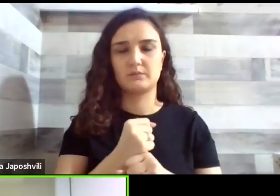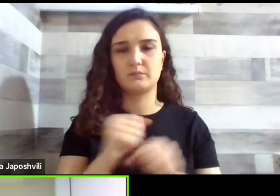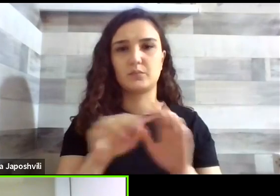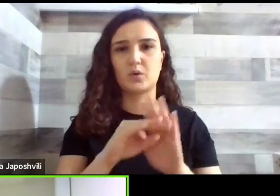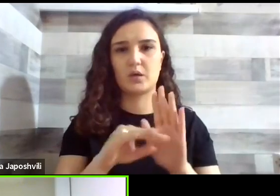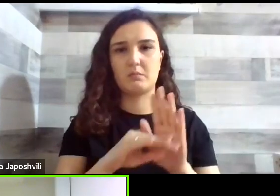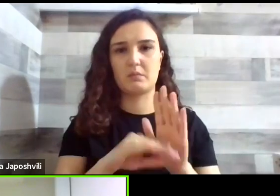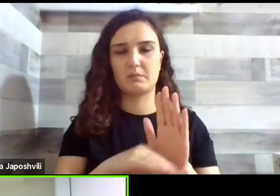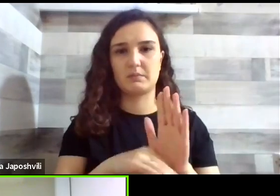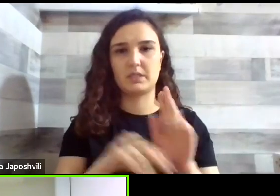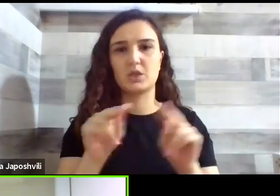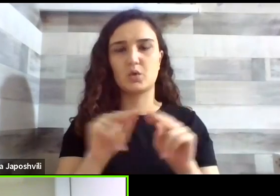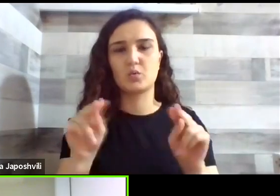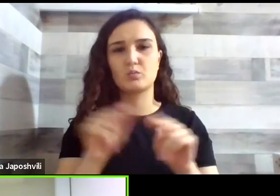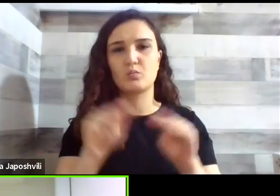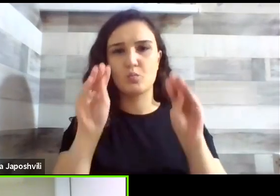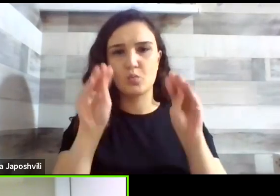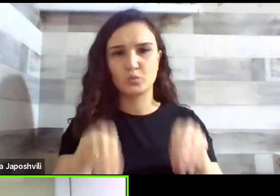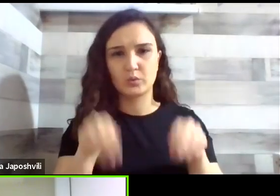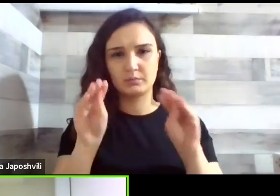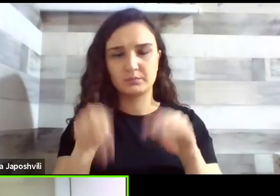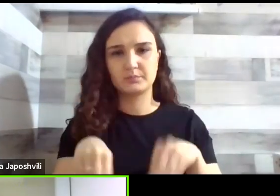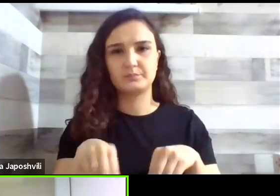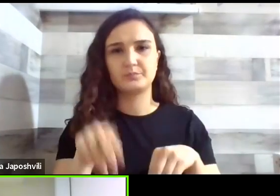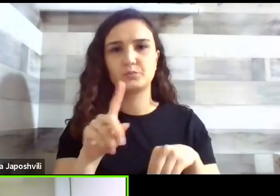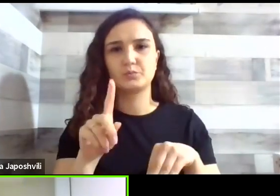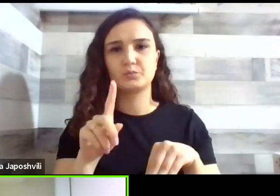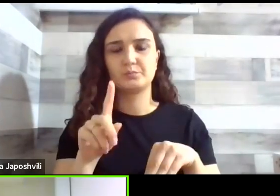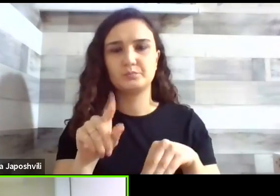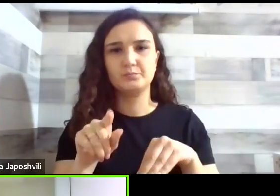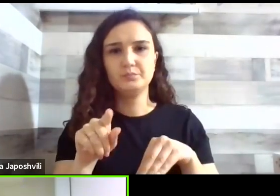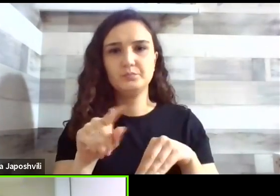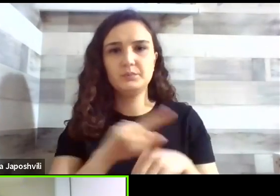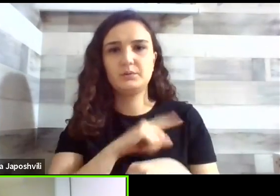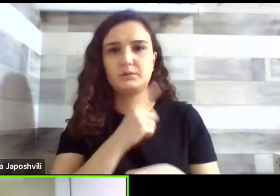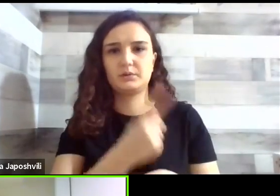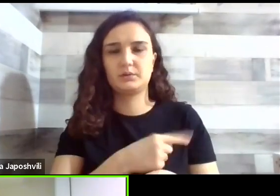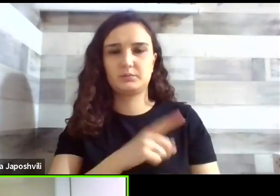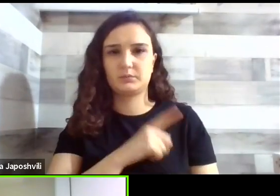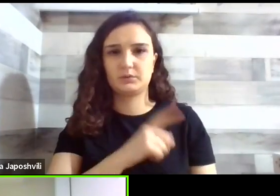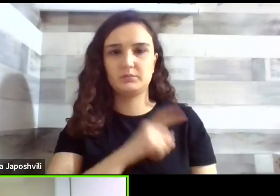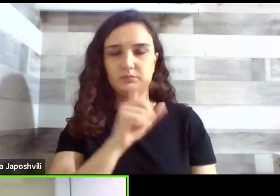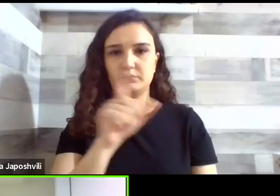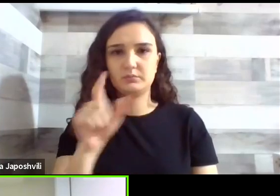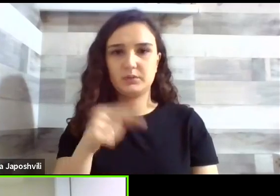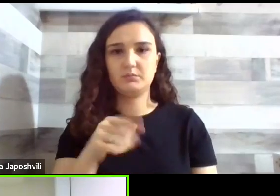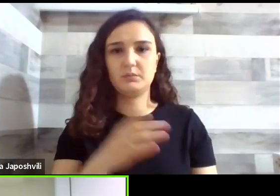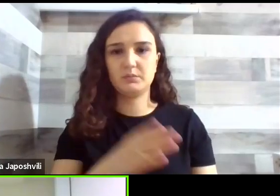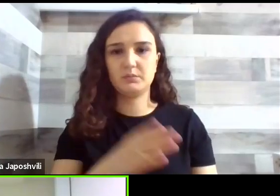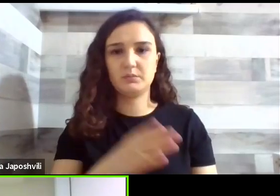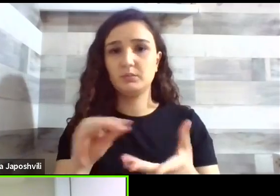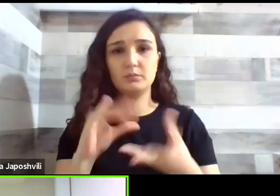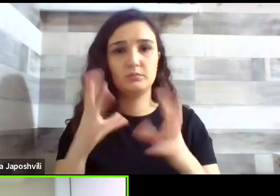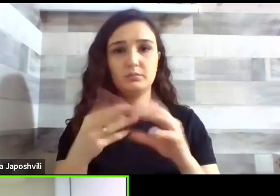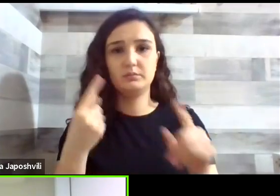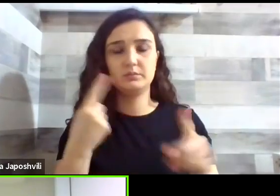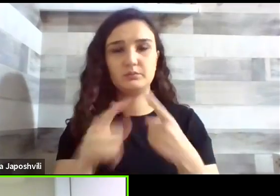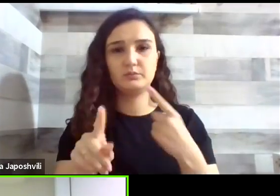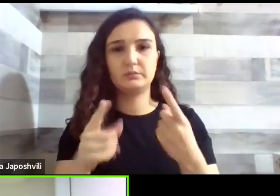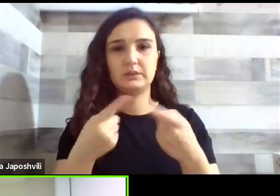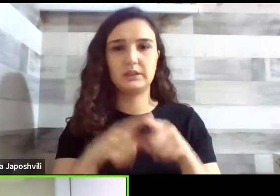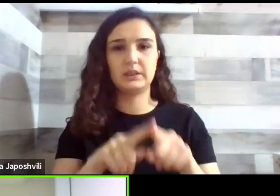პროგრამები, სატრენინგო მოდულები, ასე ვთქვათ, რომ მაქსიმალურად გაძლიერდნენ სპეციალისტები ამ კუთხით, იმიტომ რომ აბსოლუტურად განსხვავებული